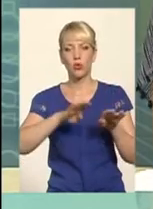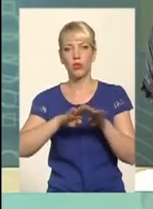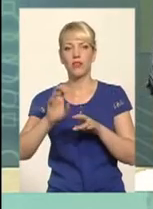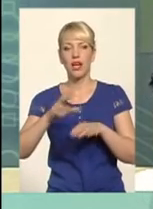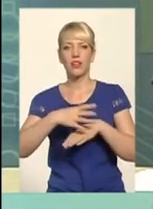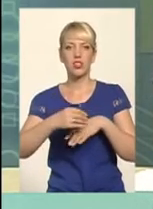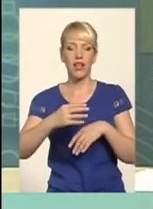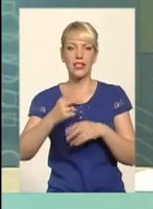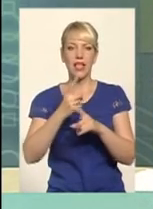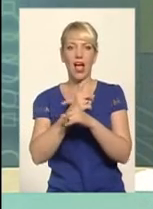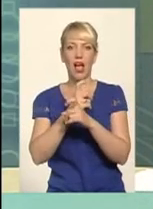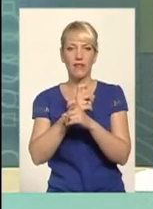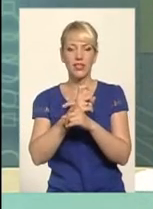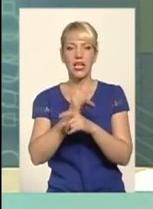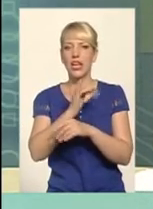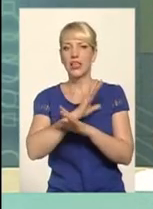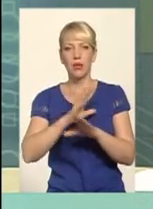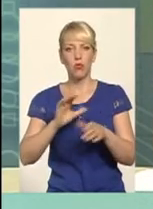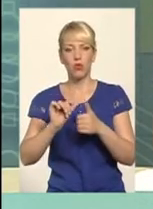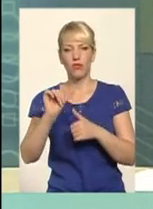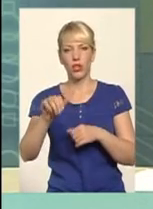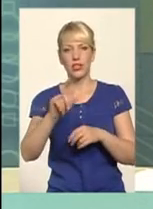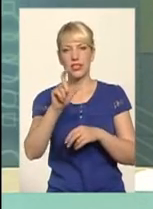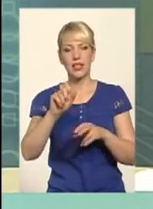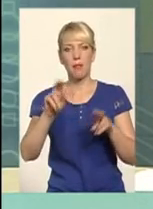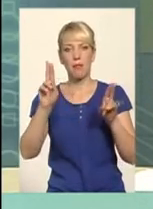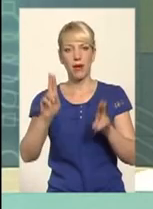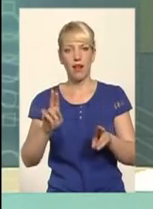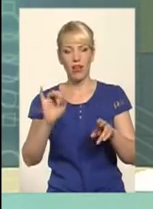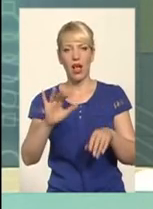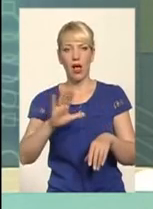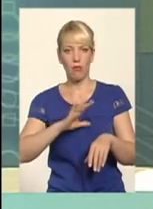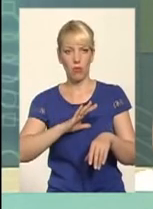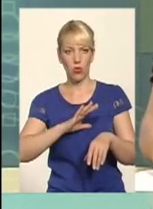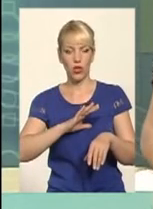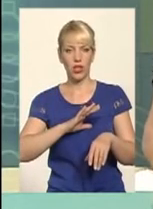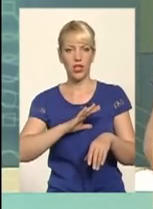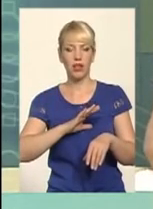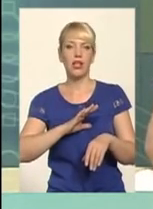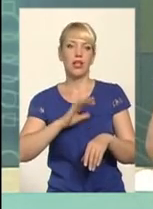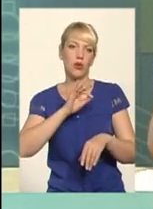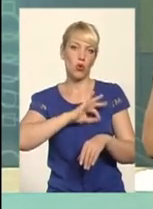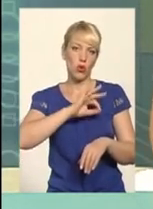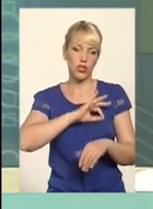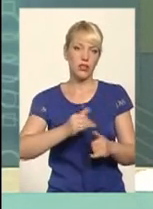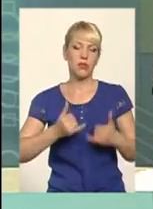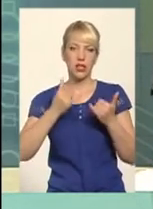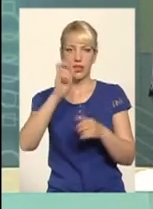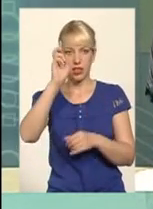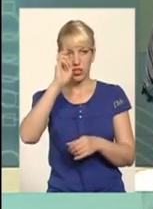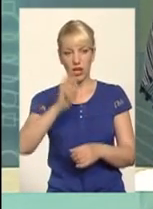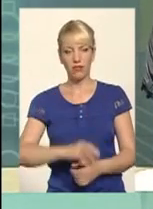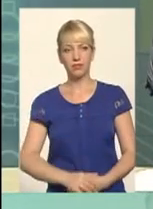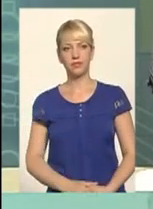в Австрії, і не були виключенням з правил, а були тотальним і приносили користь як державі, як